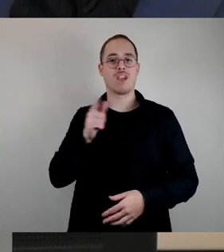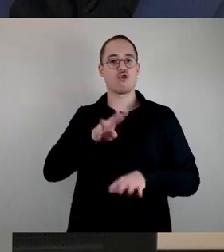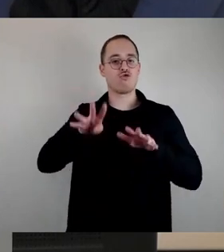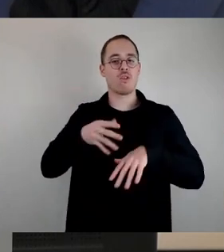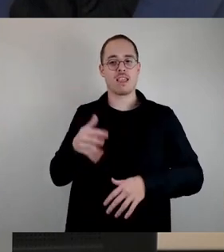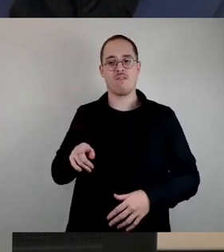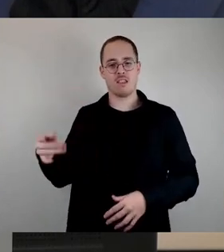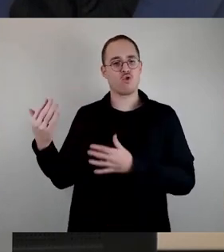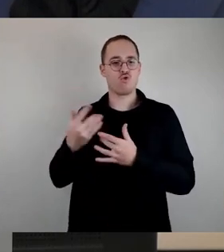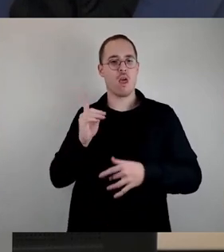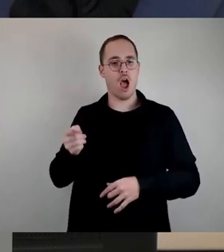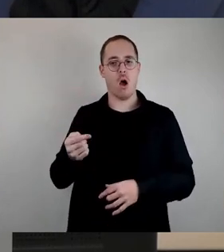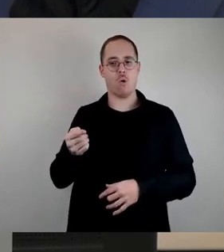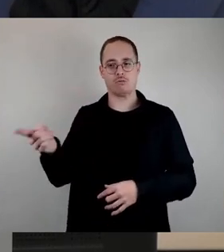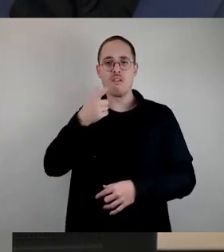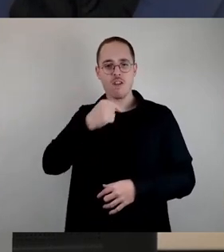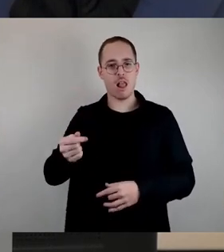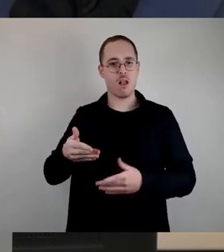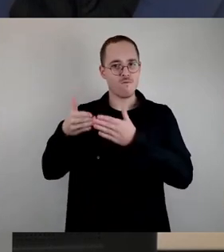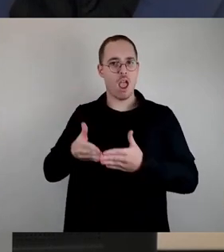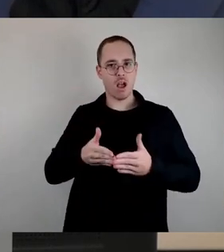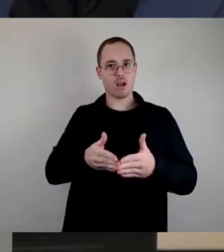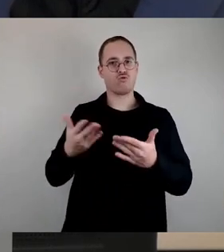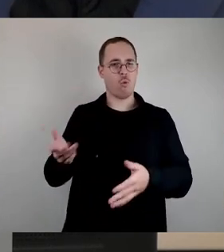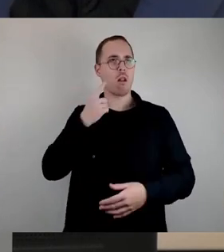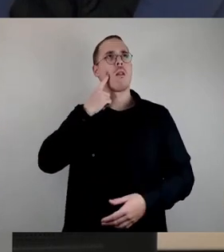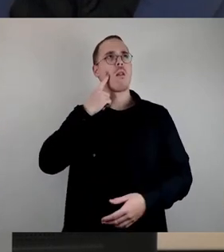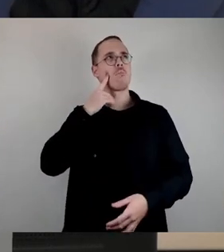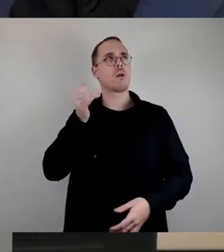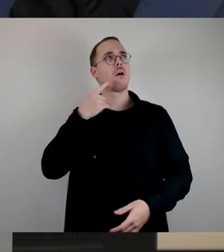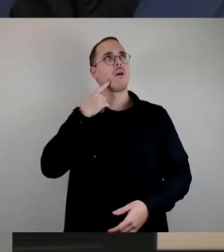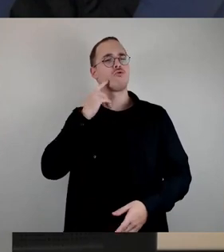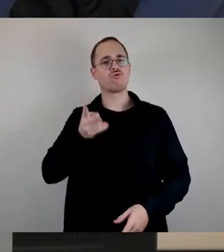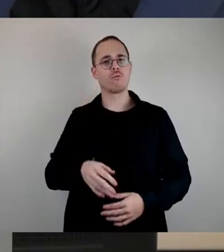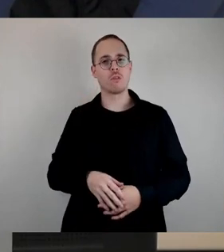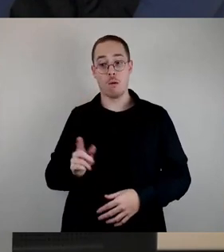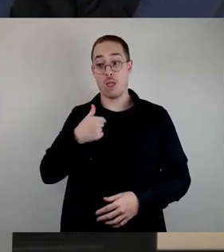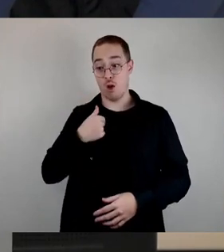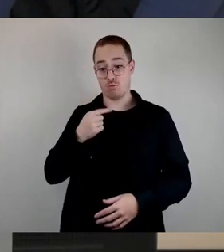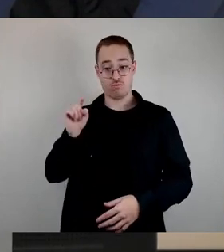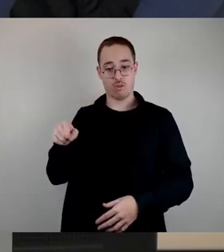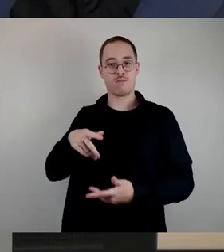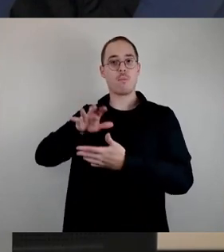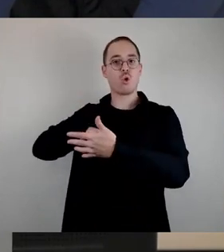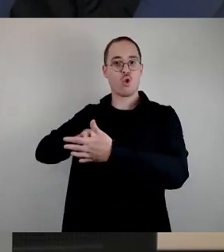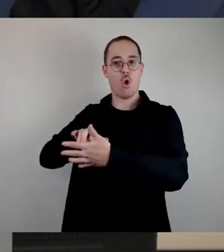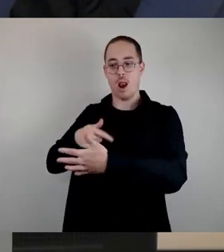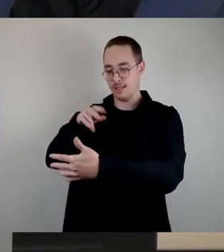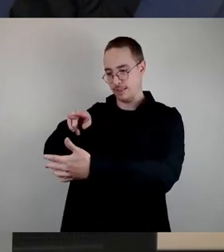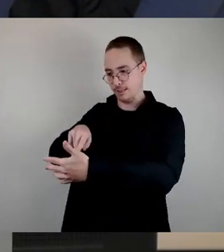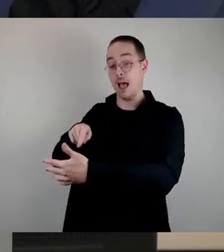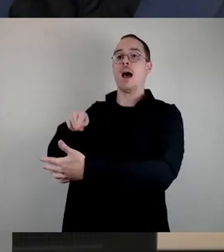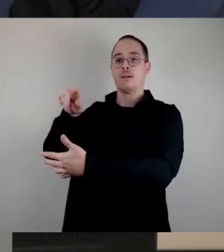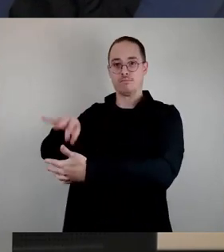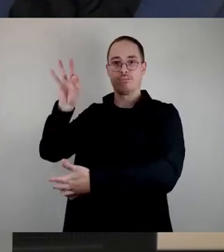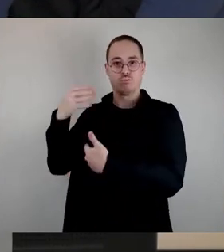also habe zumindest noch etwas Entsprechendes auch im Gremieninfo auch gefunden. Das fand ich damals auch sehr, sehr gut, dass sie das gemacht haben. Ich würde darum